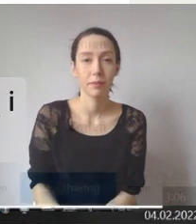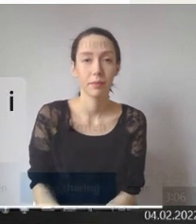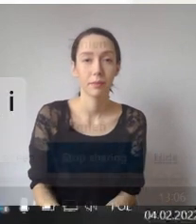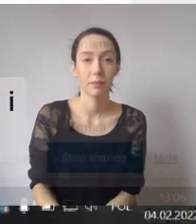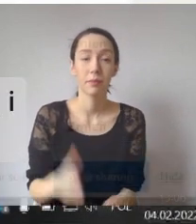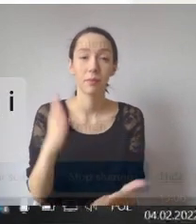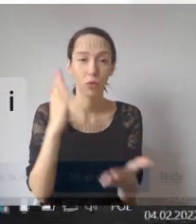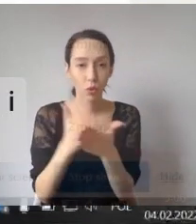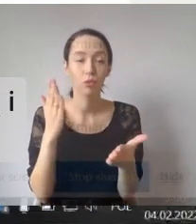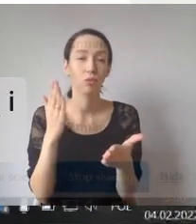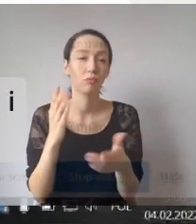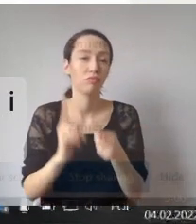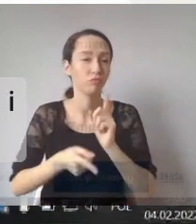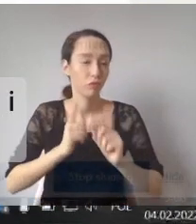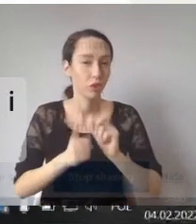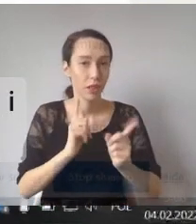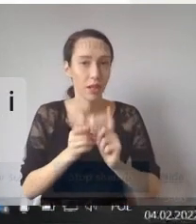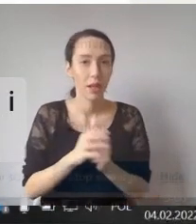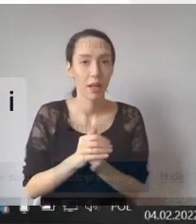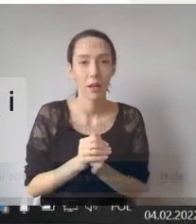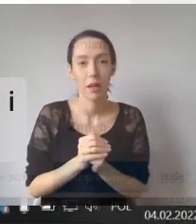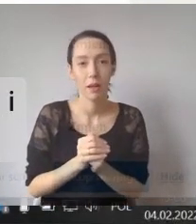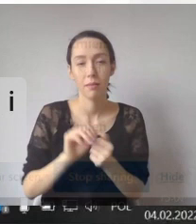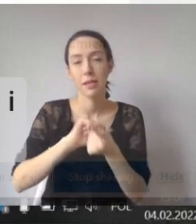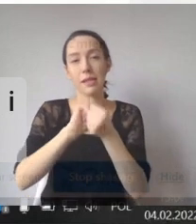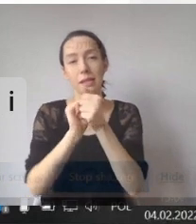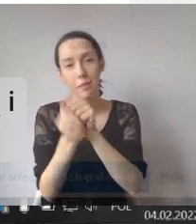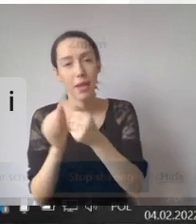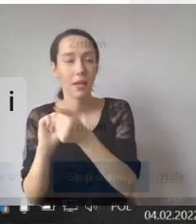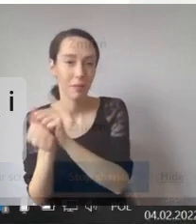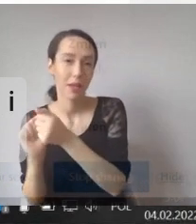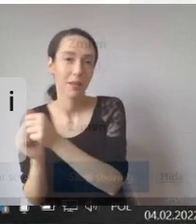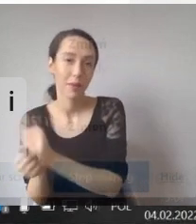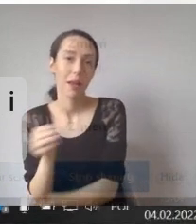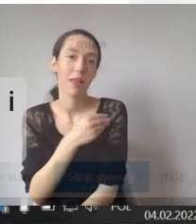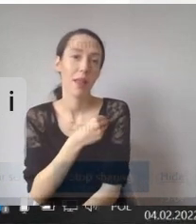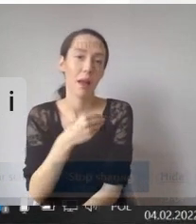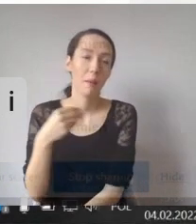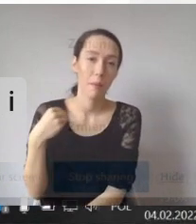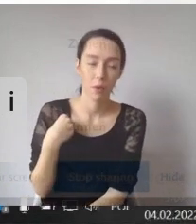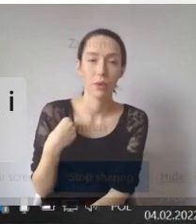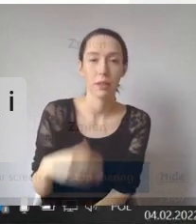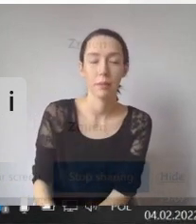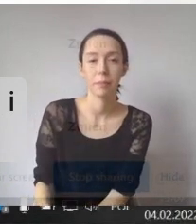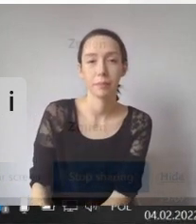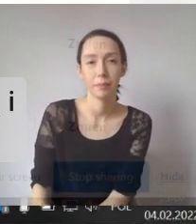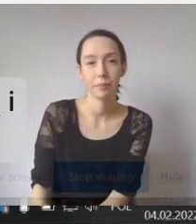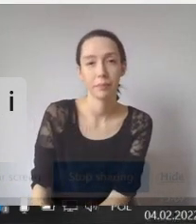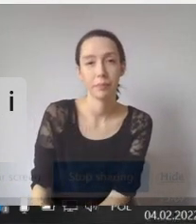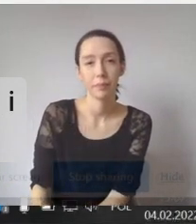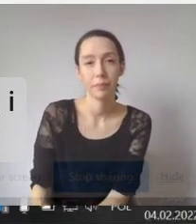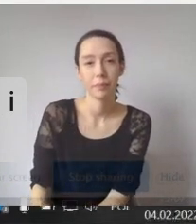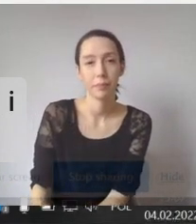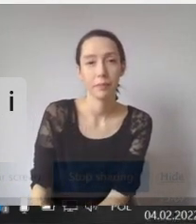I już automatycznie po prostu te informacje się zaciągają i automatycznie